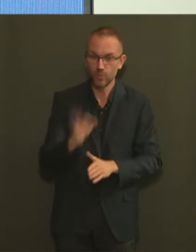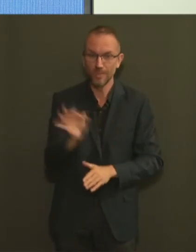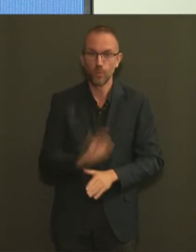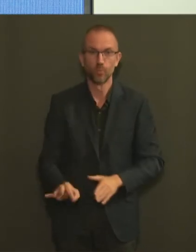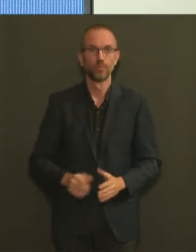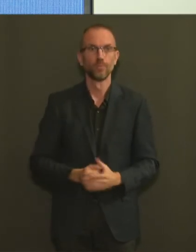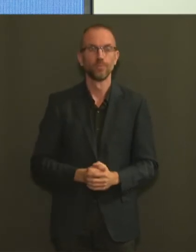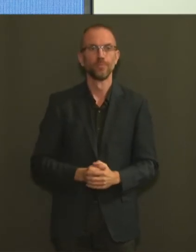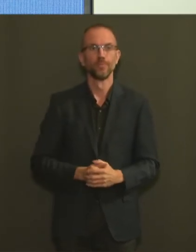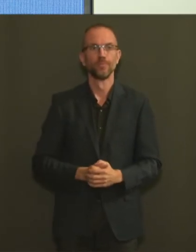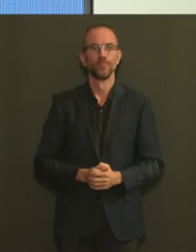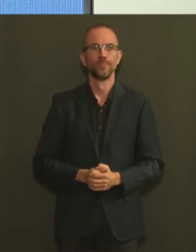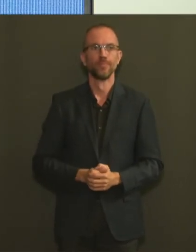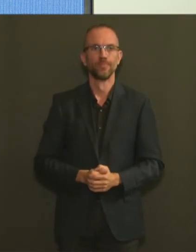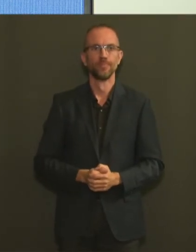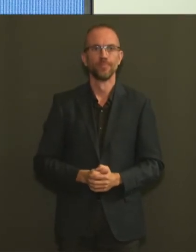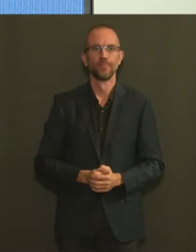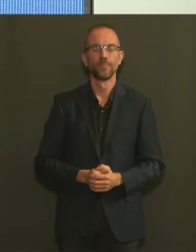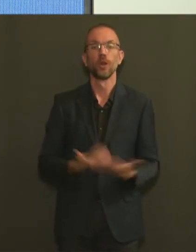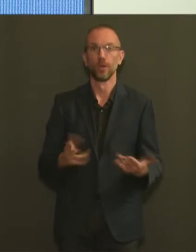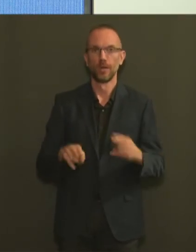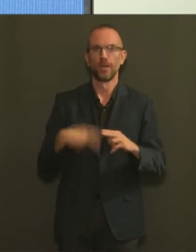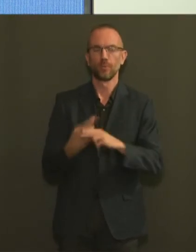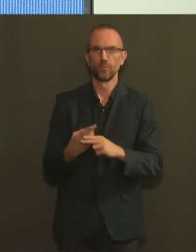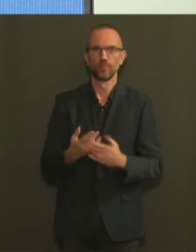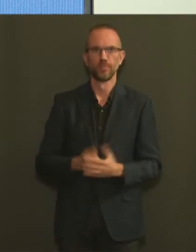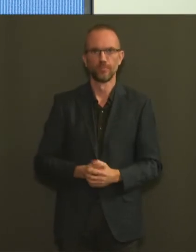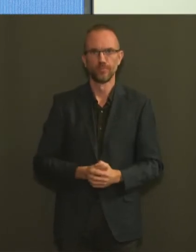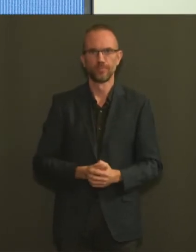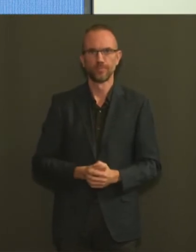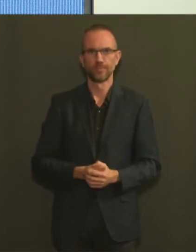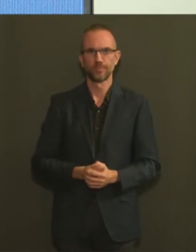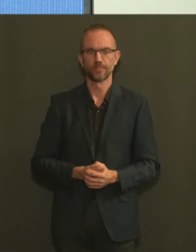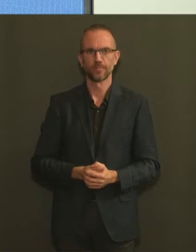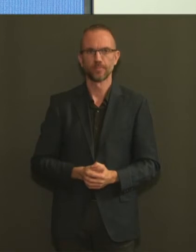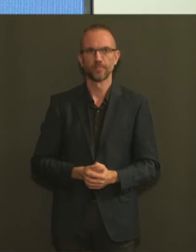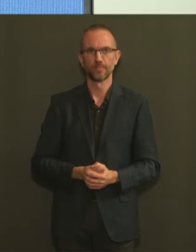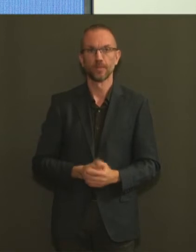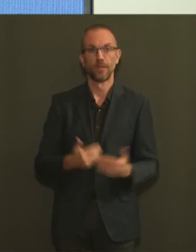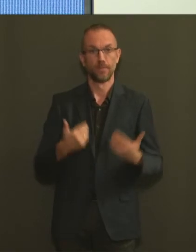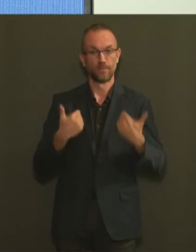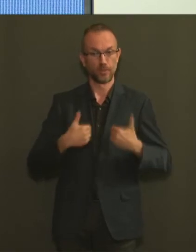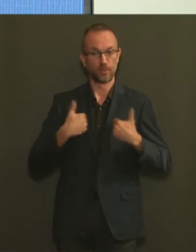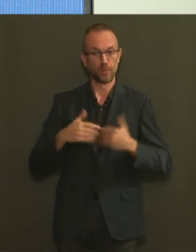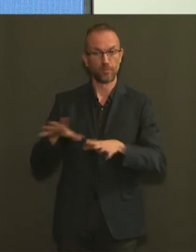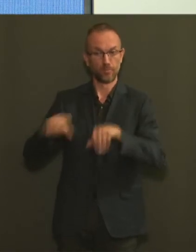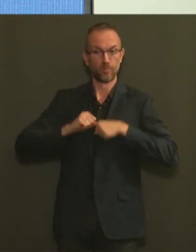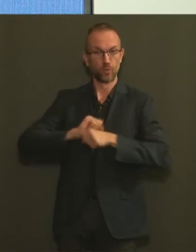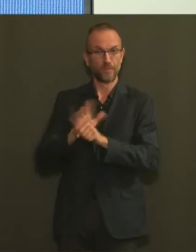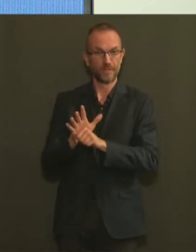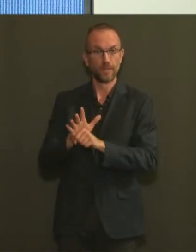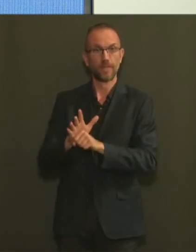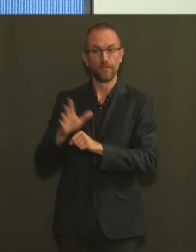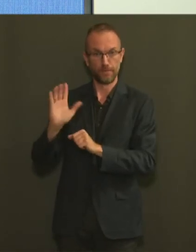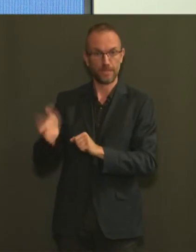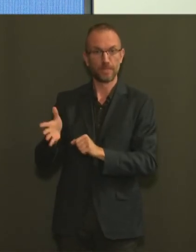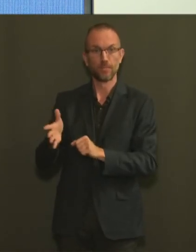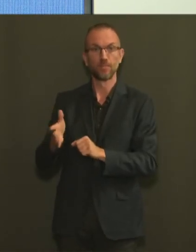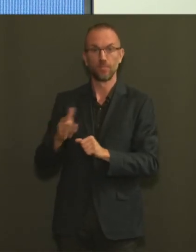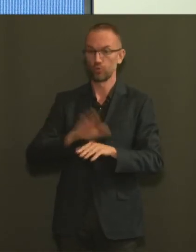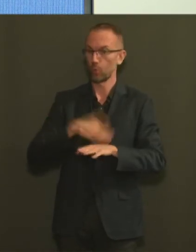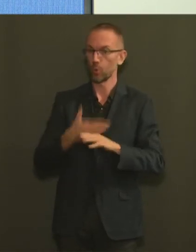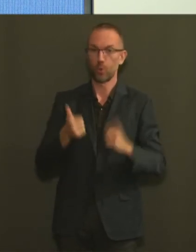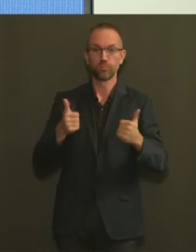alors les personnes ayant déjà fait de l'infection une garde pour la majorité d'entre elles une immunité au moins